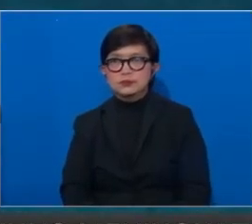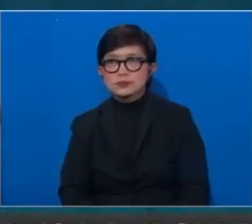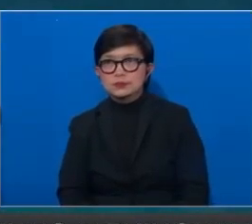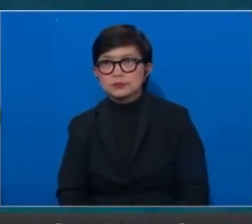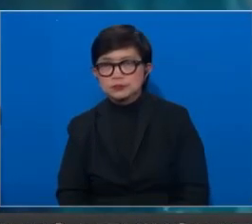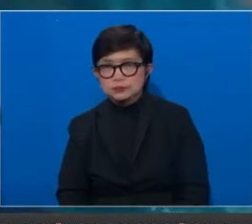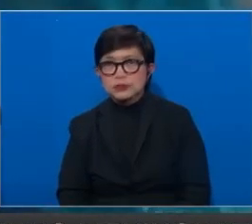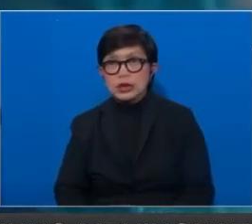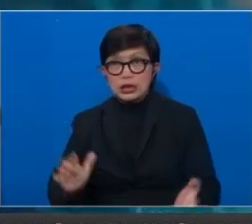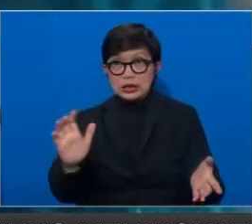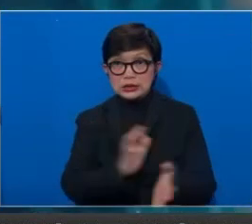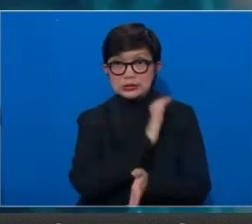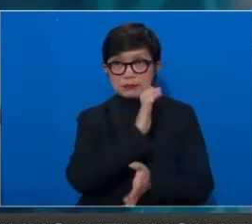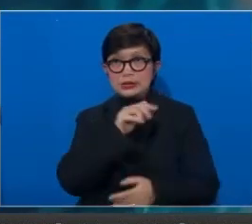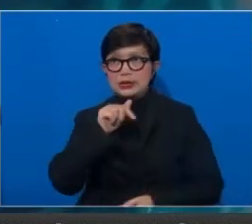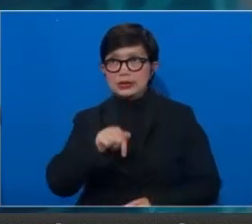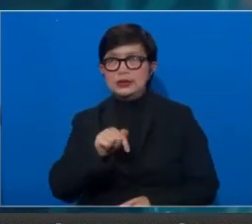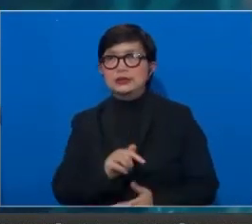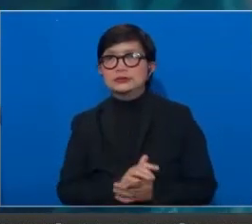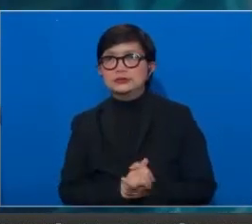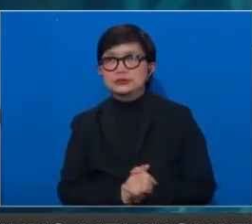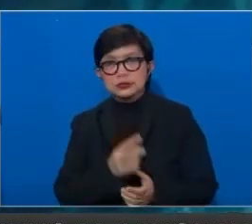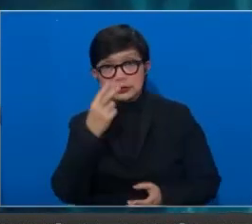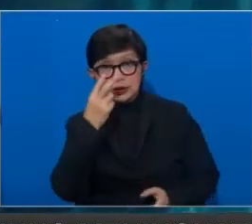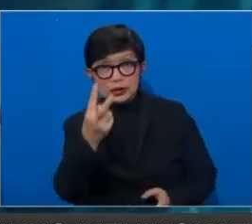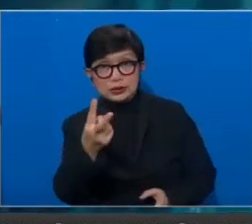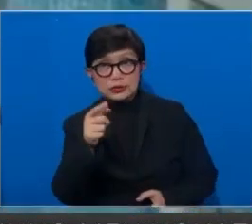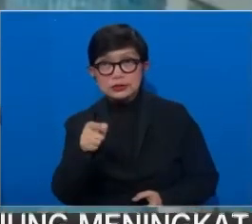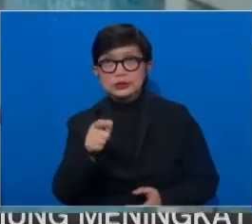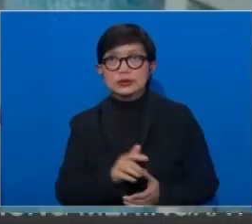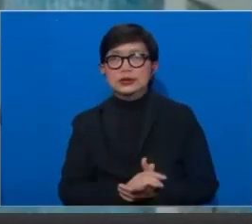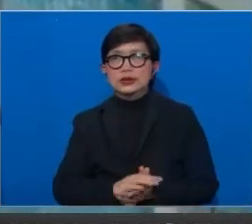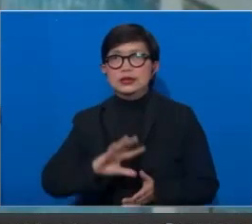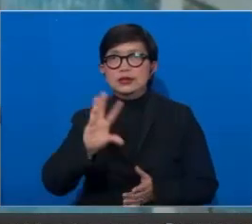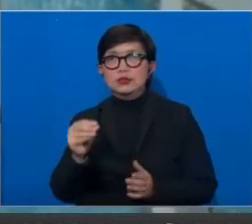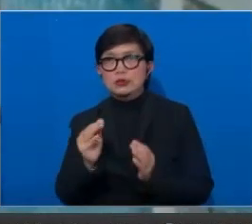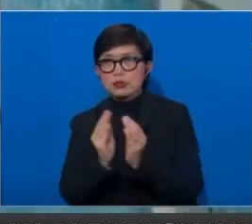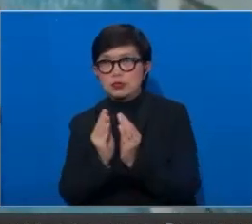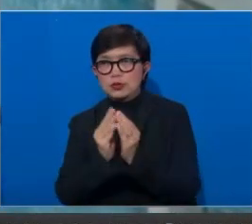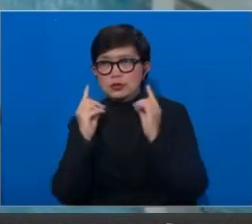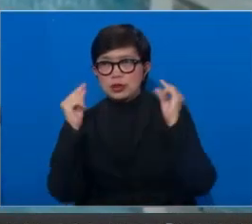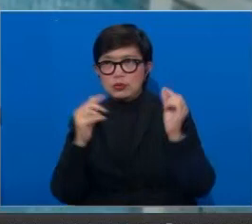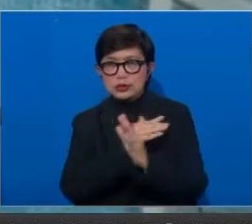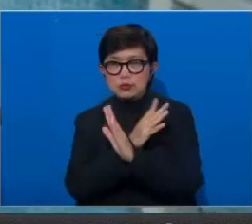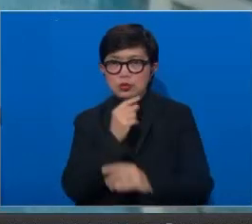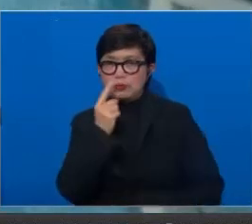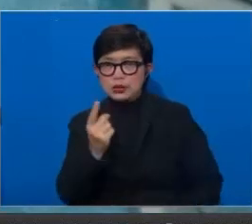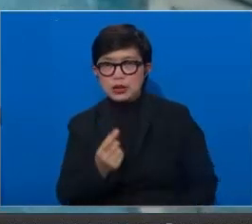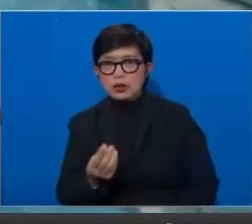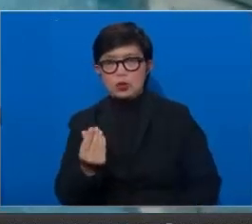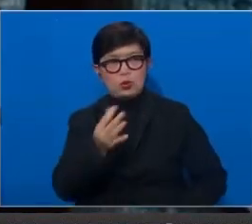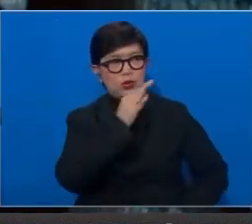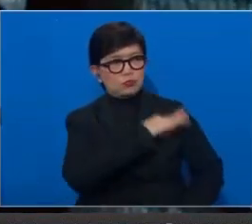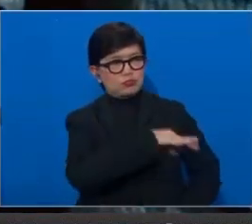Peluang ini pun dilihat oleh Hoirul Anam, warga Desa Purut, Kecamatan Lumbang, Kabupaten Probolinggo, Jawa Timur sebagai ladang cuan. Ia